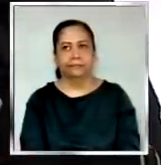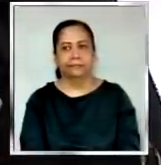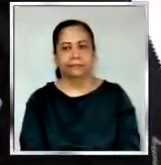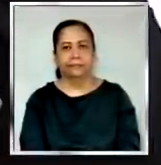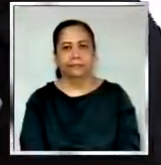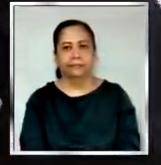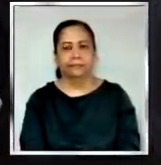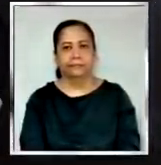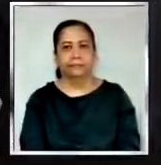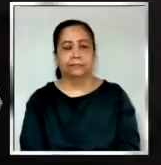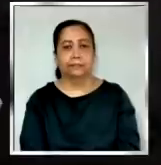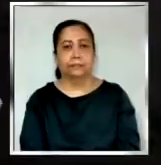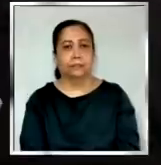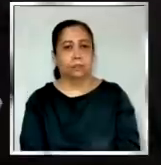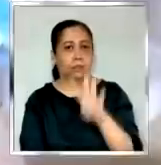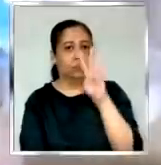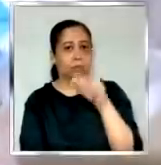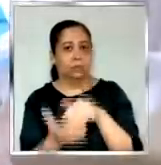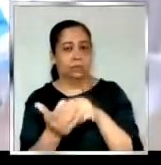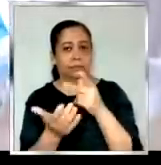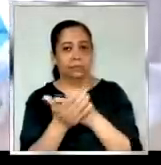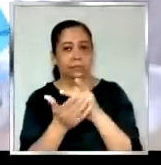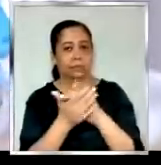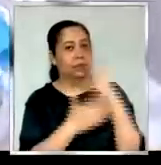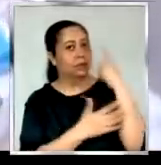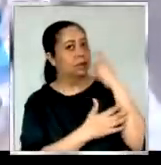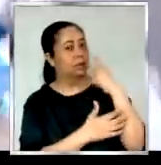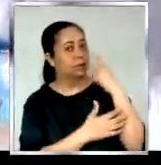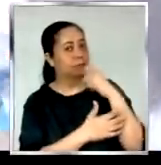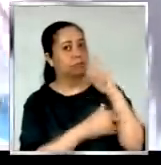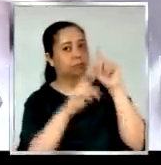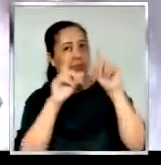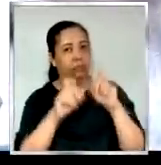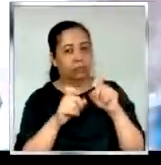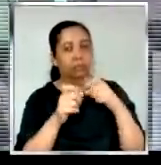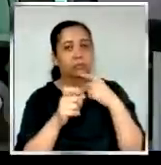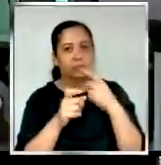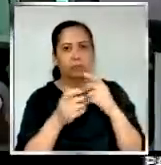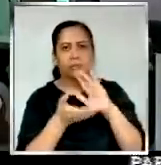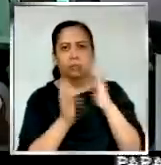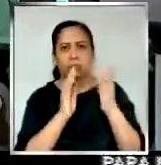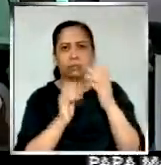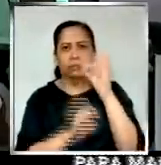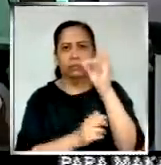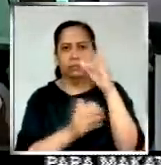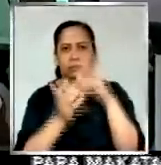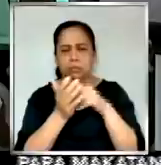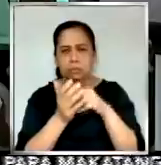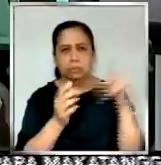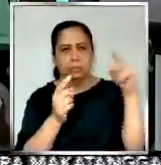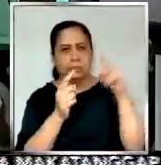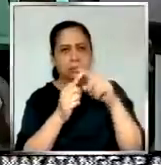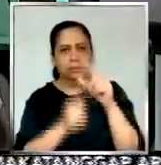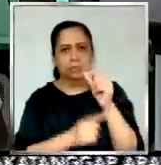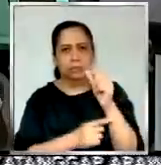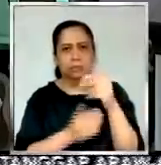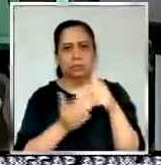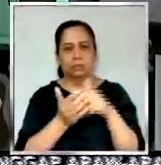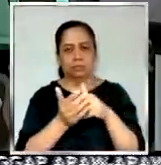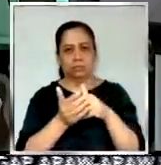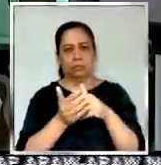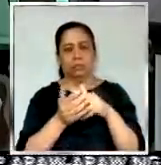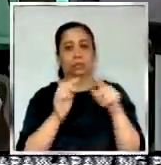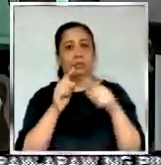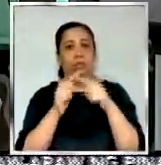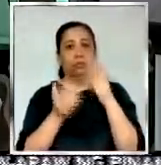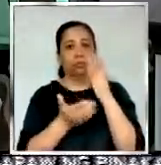Ang 4,000 pesos na swab test sa airport, umabot daw ng 7,000 hanggang 20,000 nang tumigil ang